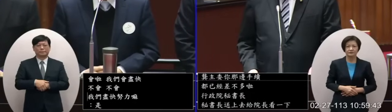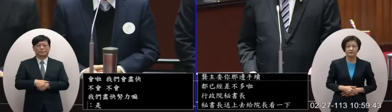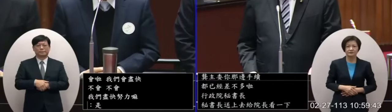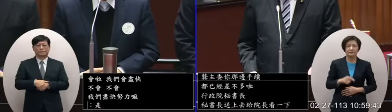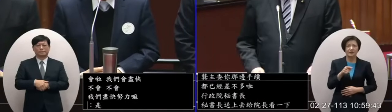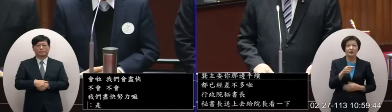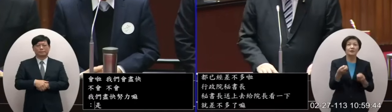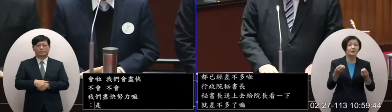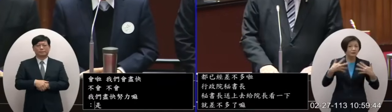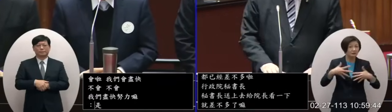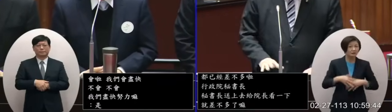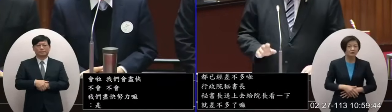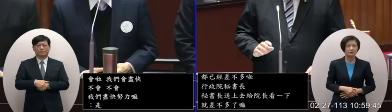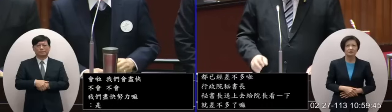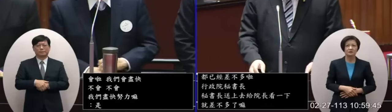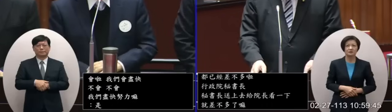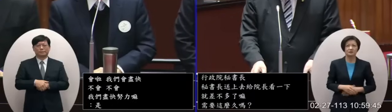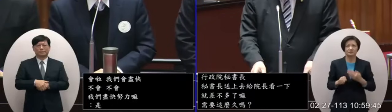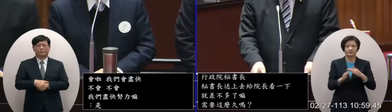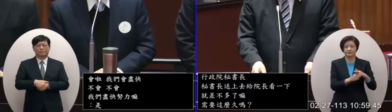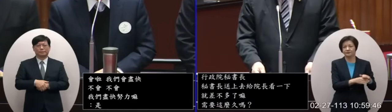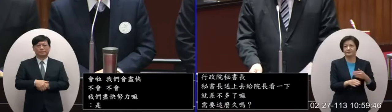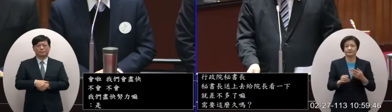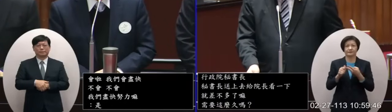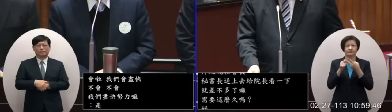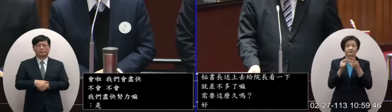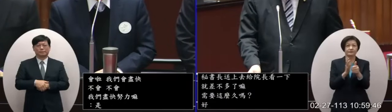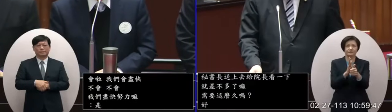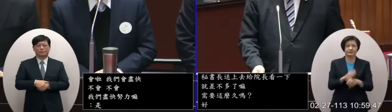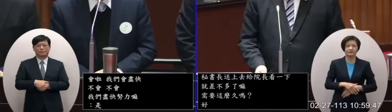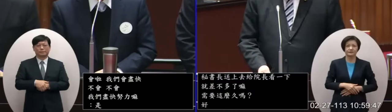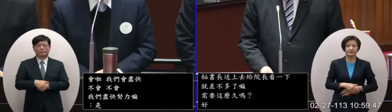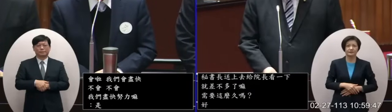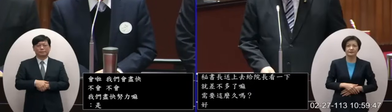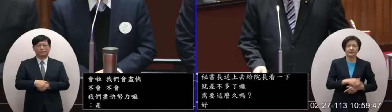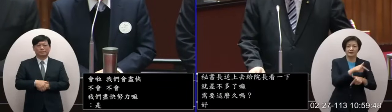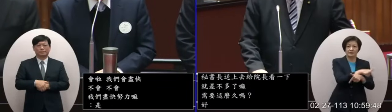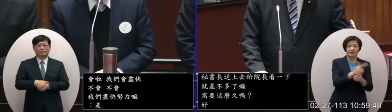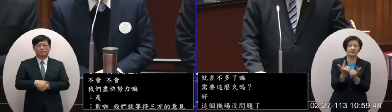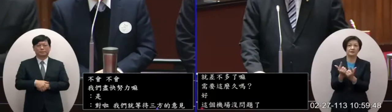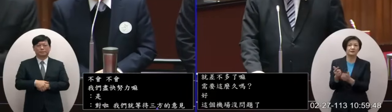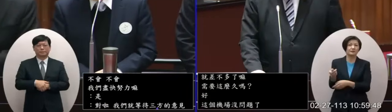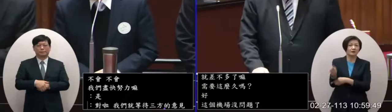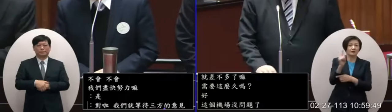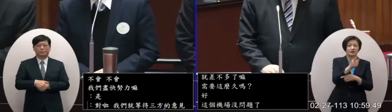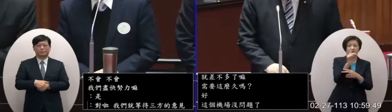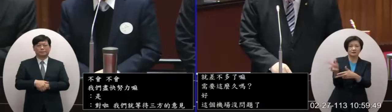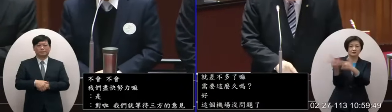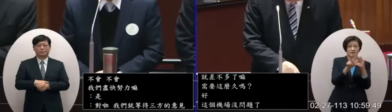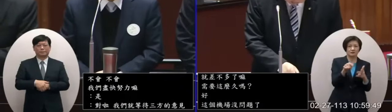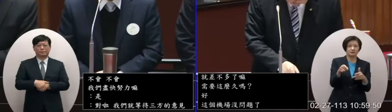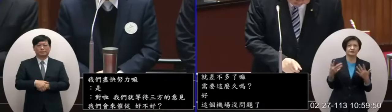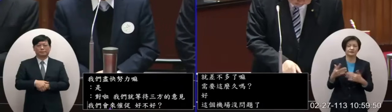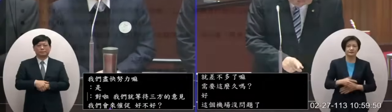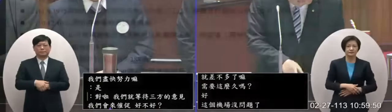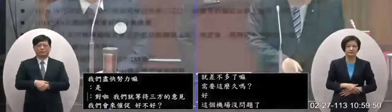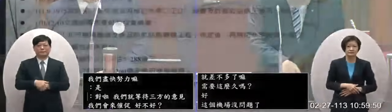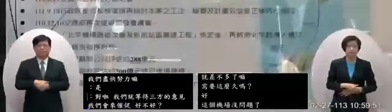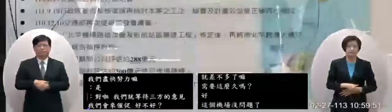长没问题了哈。第二个，我请教一下这个南北干大桥。南北干大桥